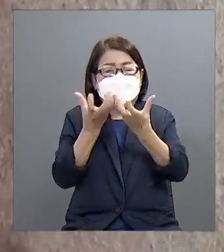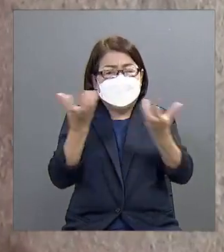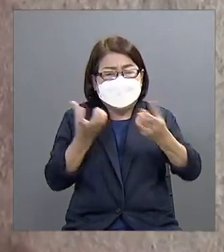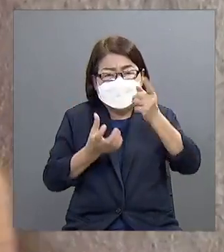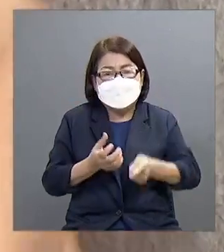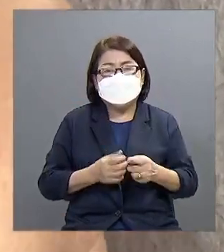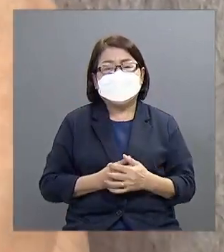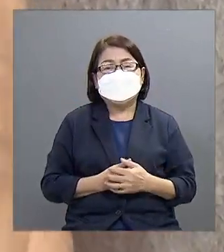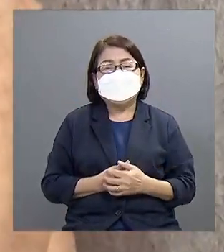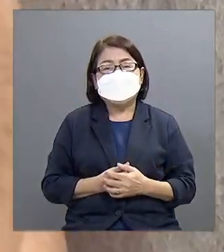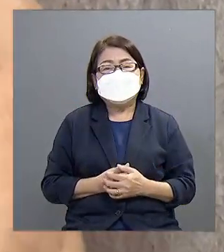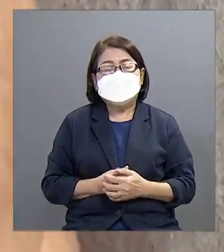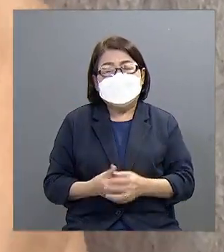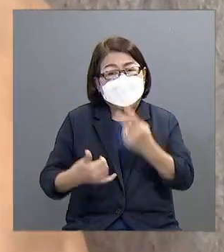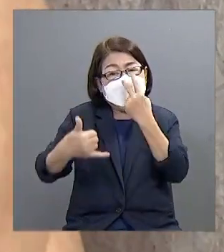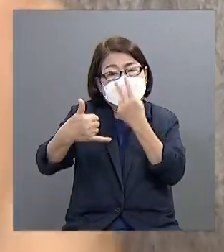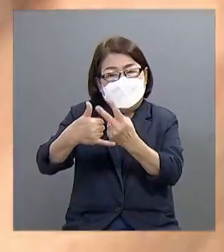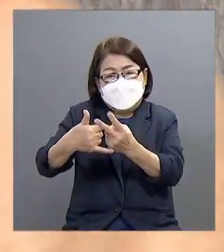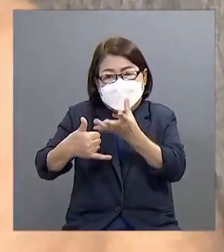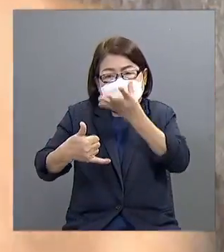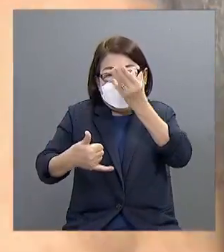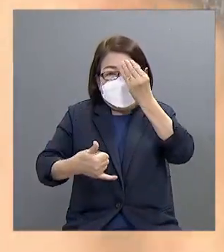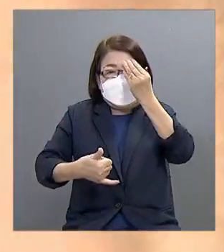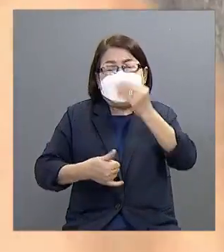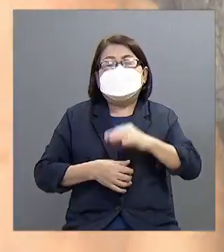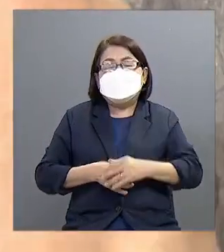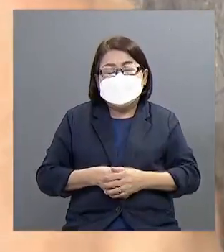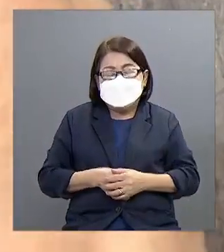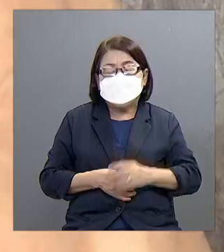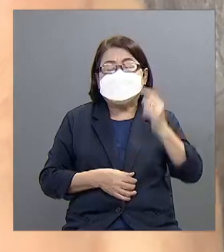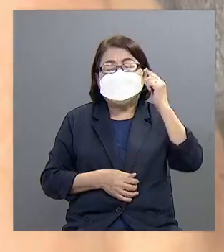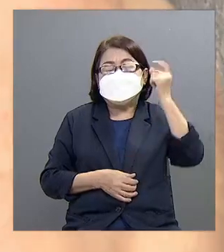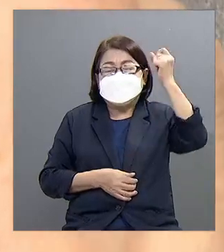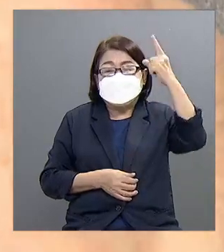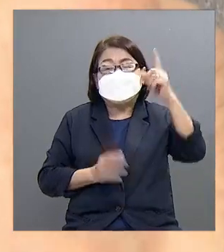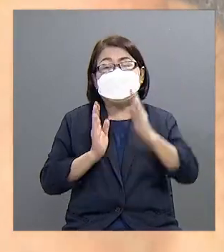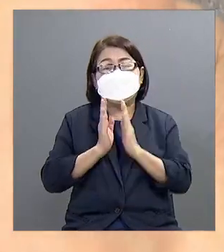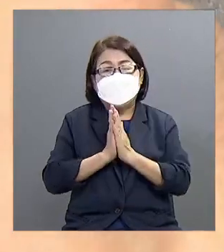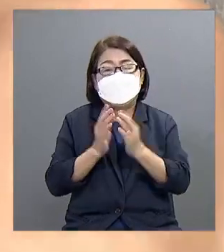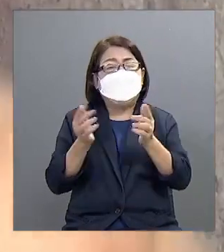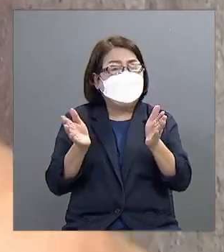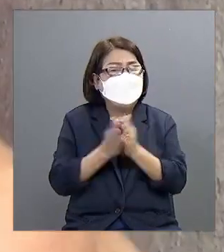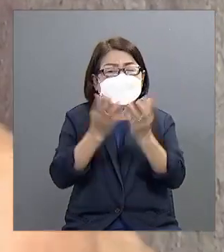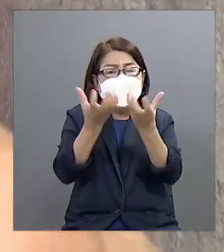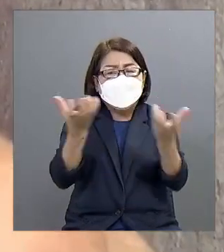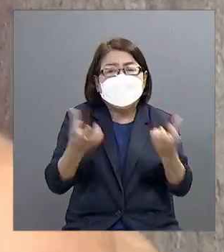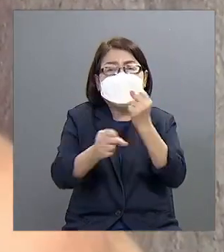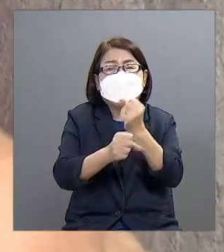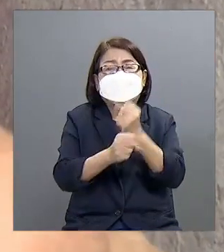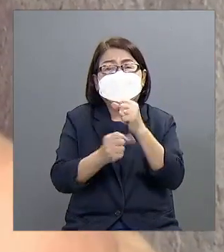ได้อารมณ์ของความเป็นอนิจจังแบบจริงๆเลยแม้แต่ตัววัสดุเขาเองเนี่ยครับผ